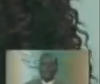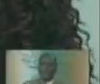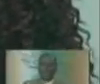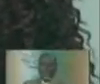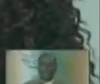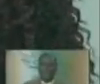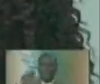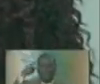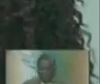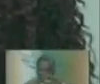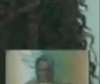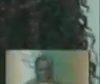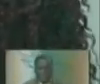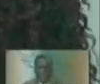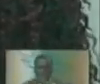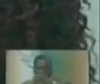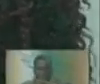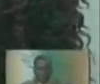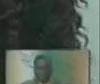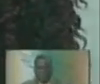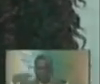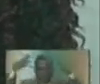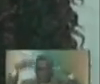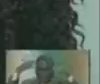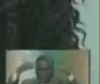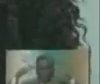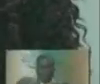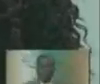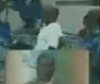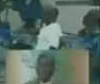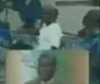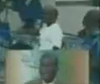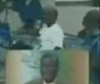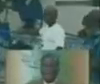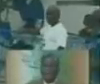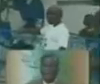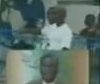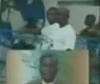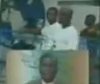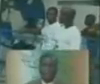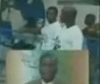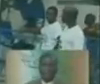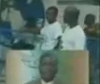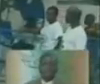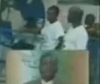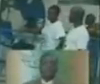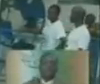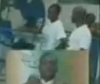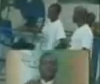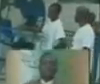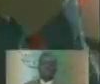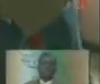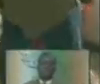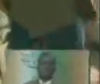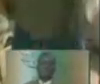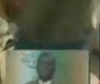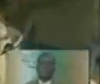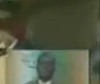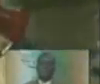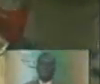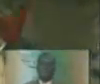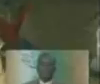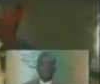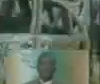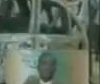douche. C'est comme ça qu'on a fermé. Donc, on a fermé, ils ont commencé à tout casser. Côté bilan, il y a eu plus de peur que de mal. Des